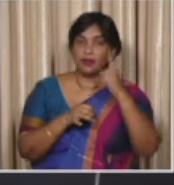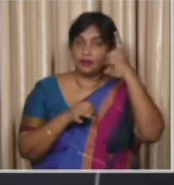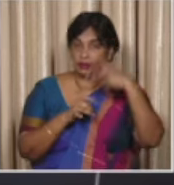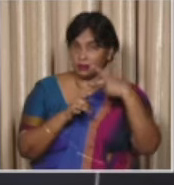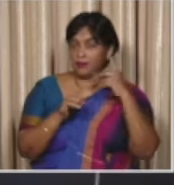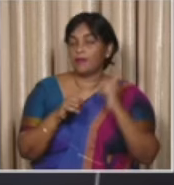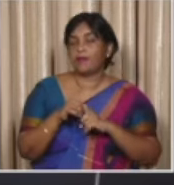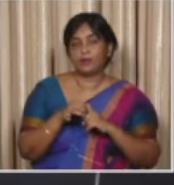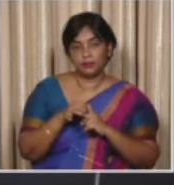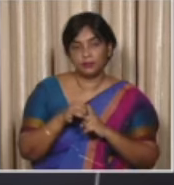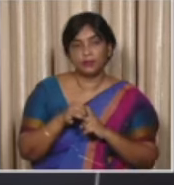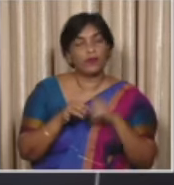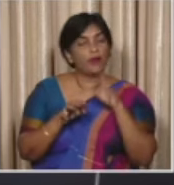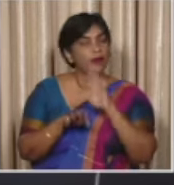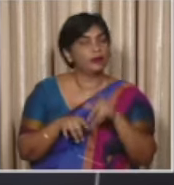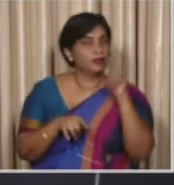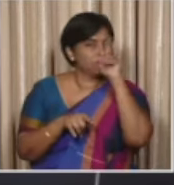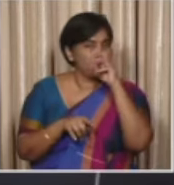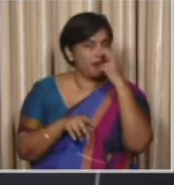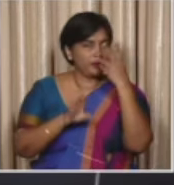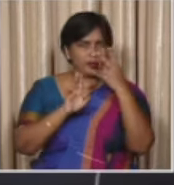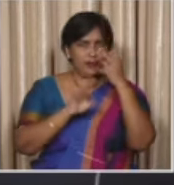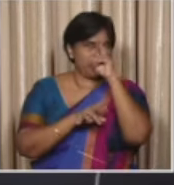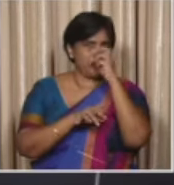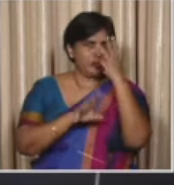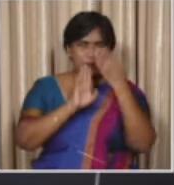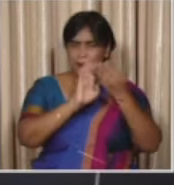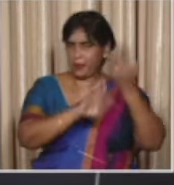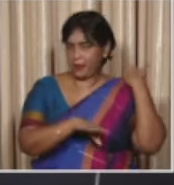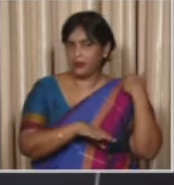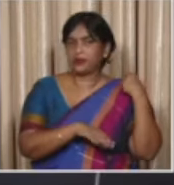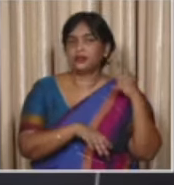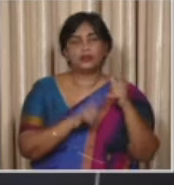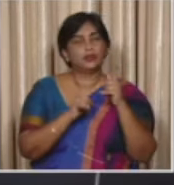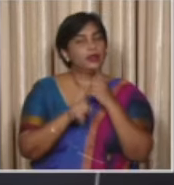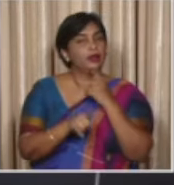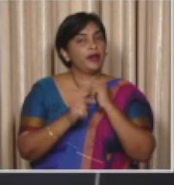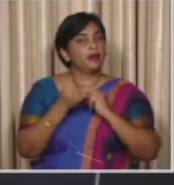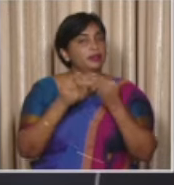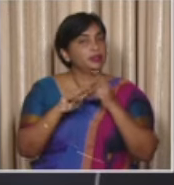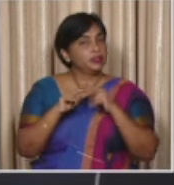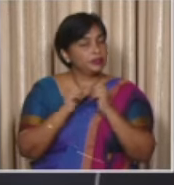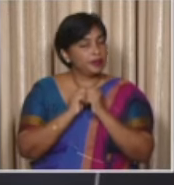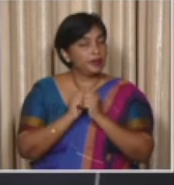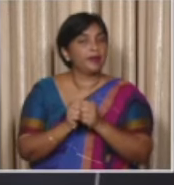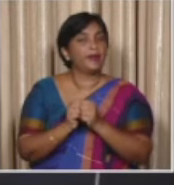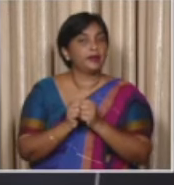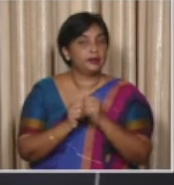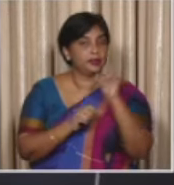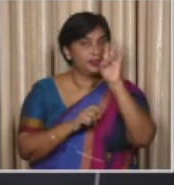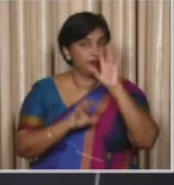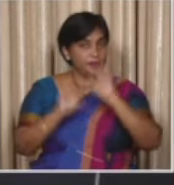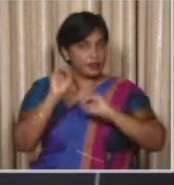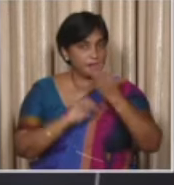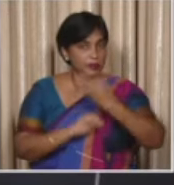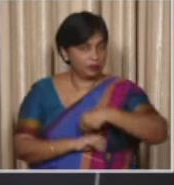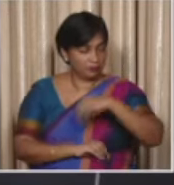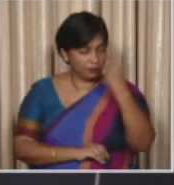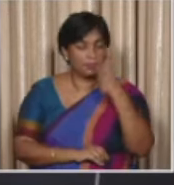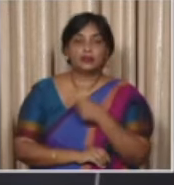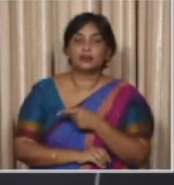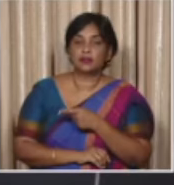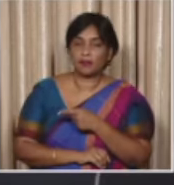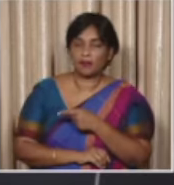ප්‍රශ්නය මතුනේ දැන් මාස 2-3 කලින්. ඒ තමයි අධ්‍යයන කාර්ය මණ්ඩල වලට 125ක් වැඩි වුණාම